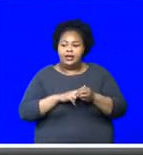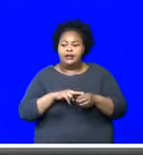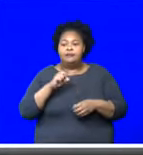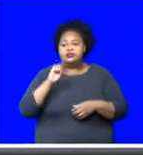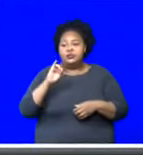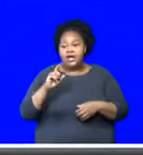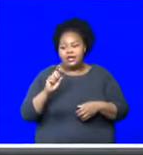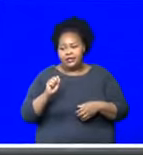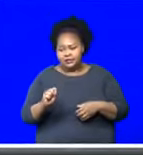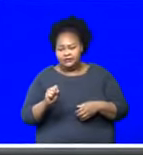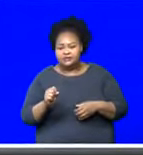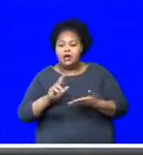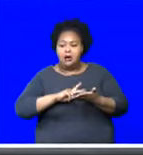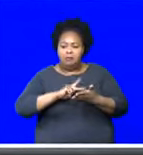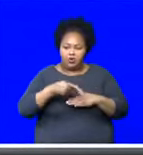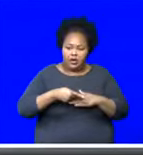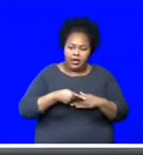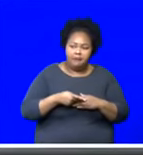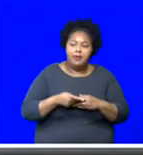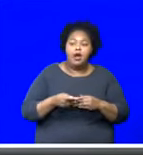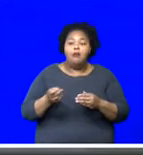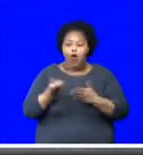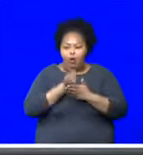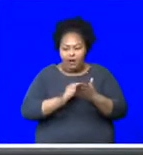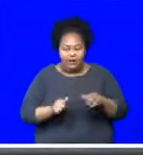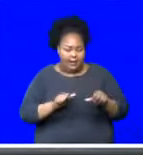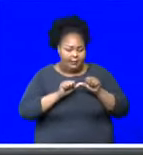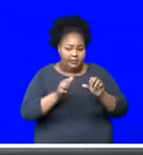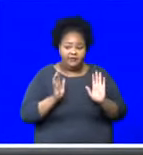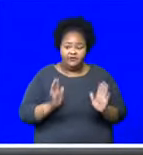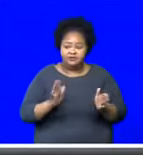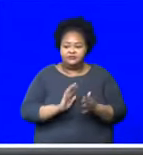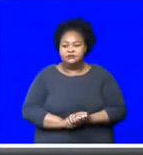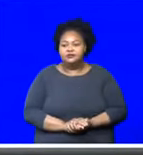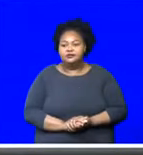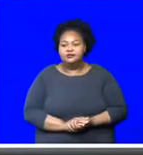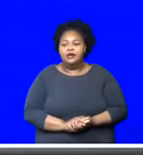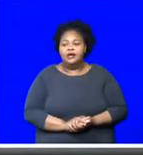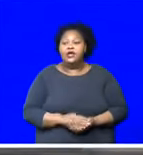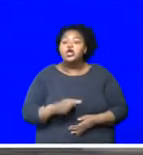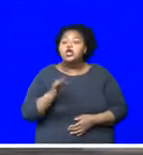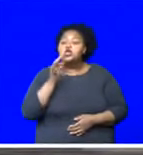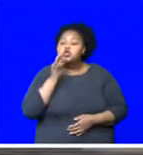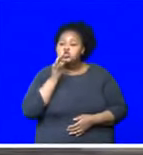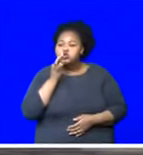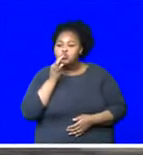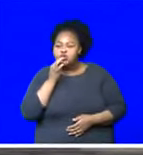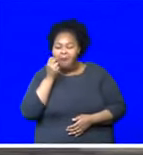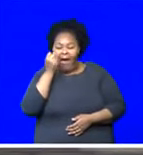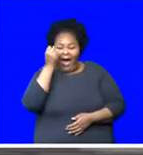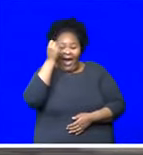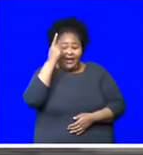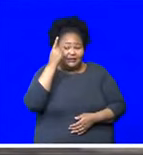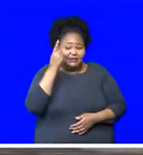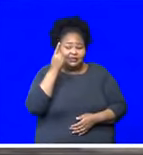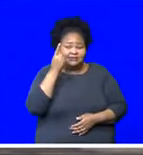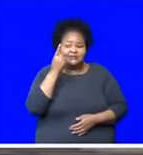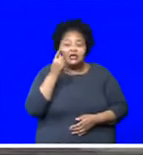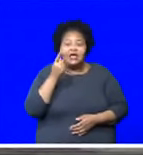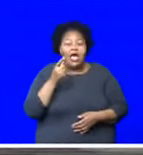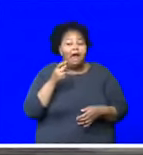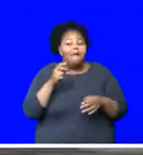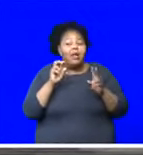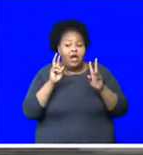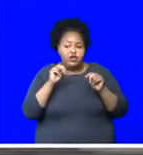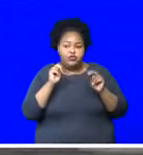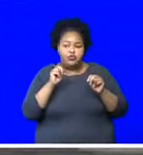babe innovative kakhulu bani labasha simangele nasi ukuthi kanzi umhlomusha uyakhona kucabanga very fast ngale direction lena,